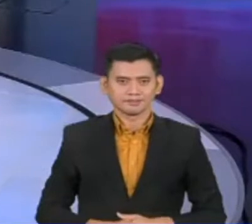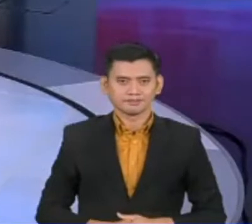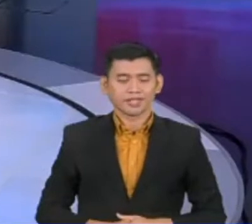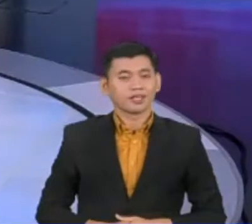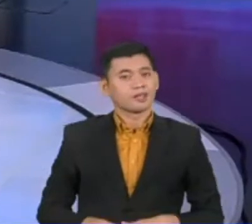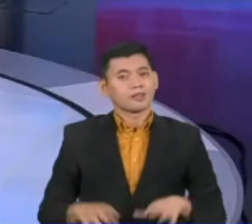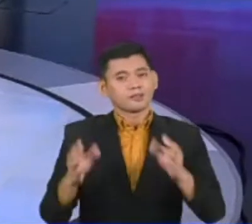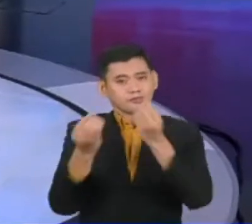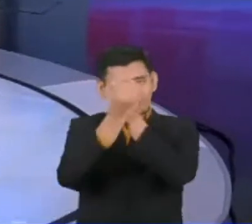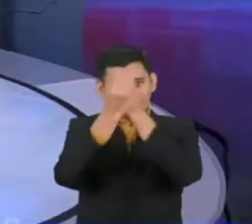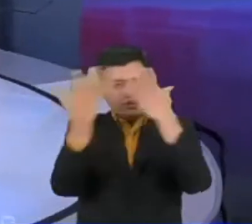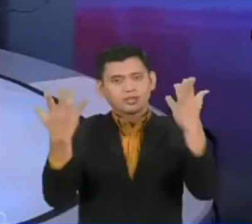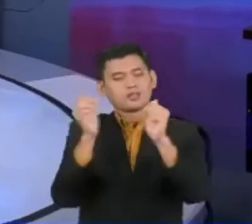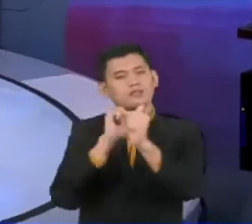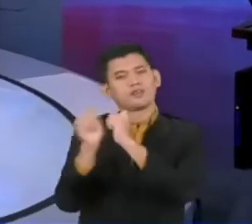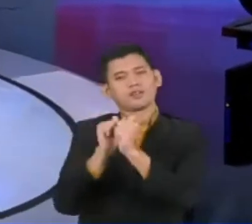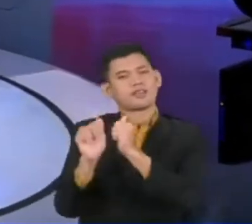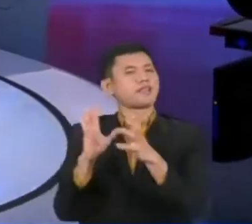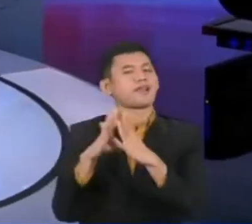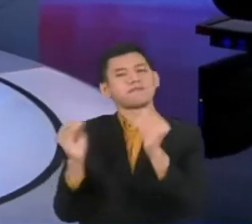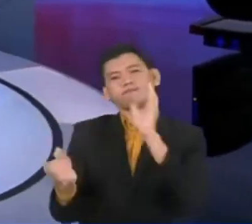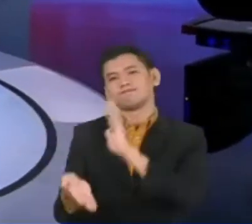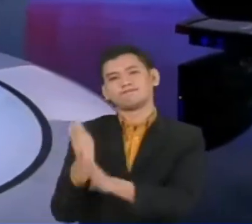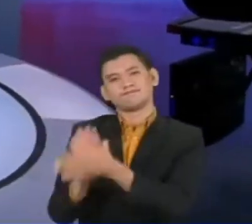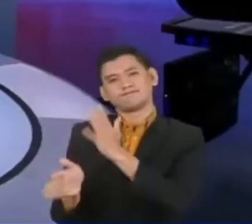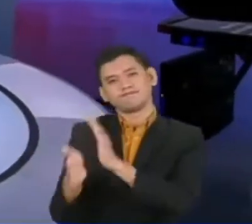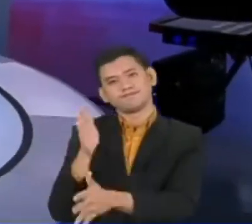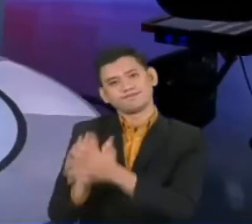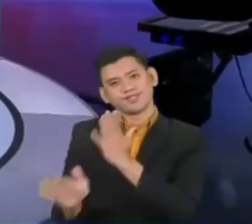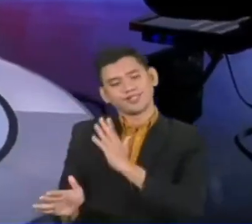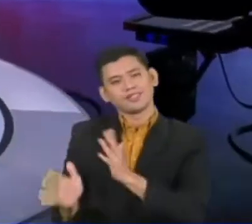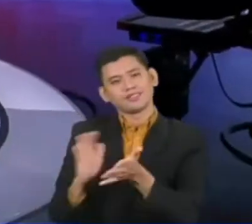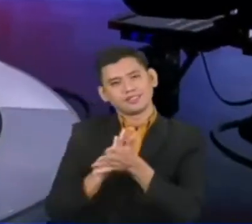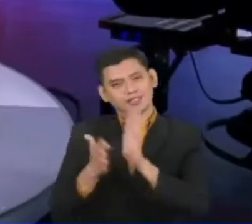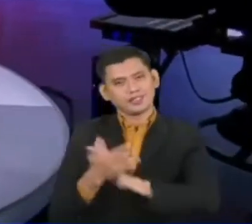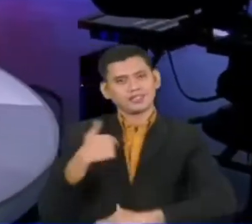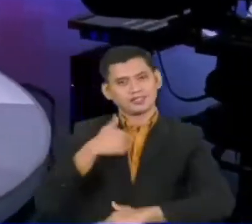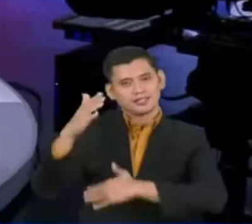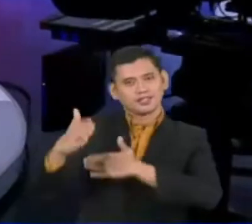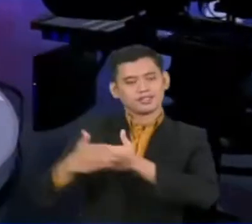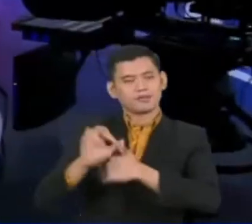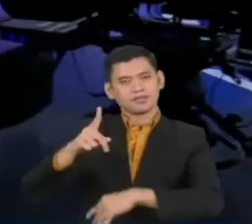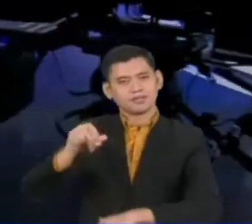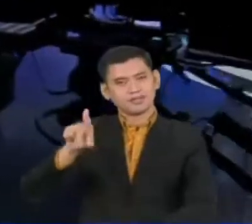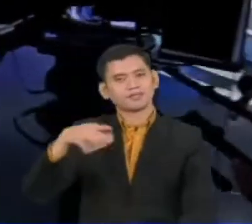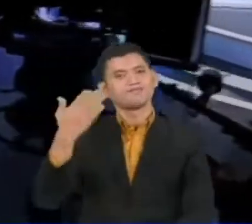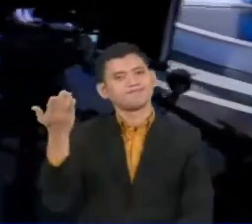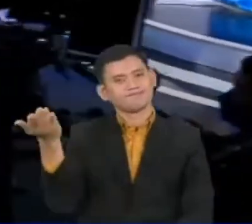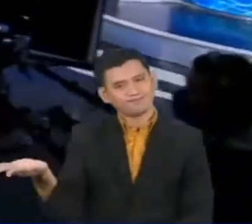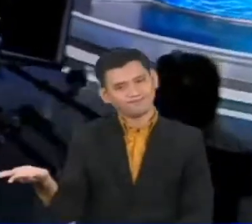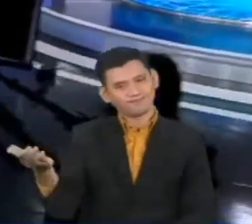Edisi Sukan 3 Ogos 2022 berakhir di sini. Untuk itu, kembali semula bersama Syaril dan Fiona.